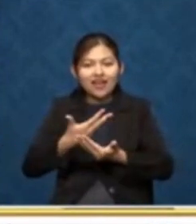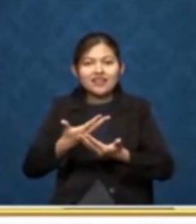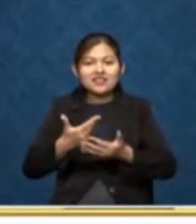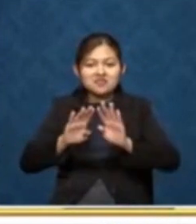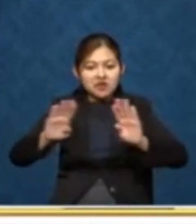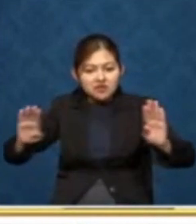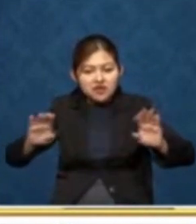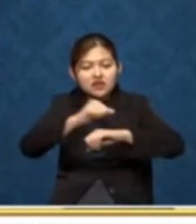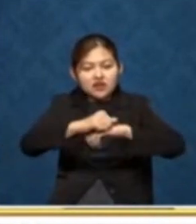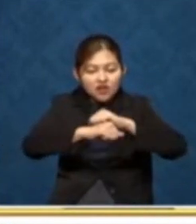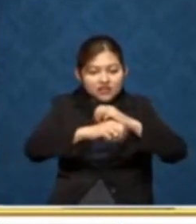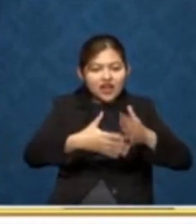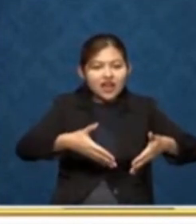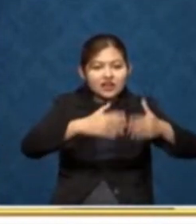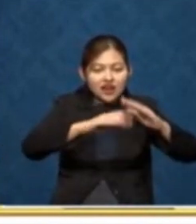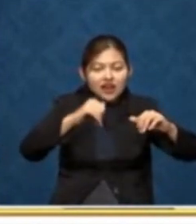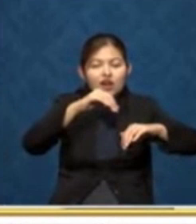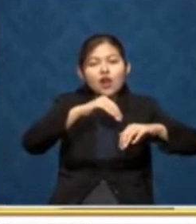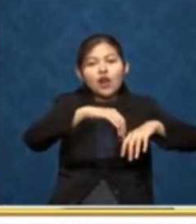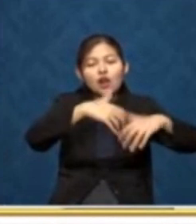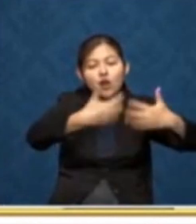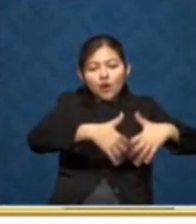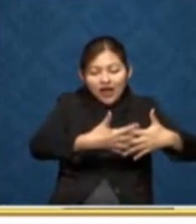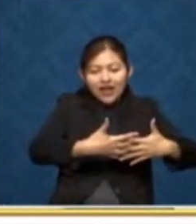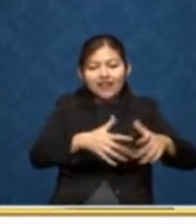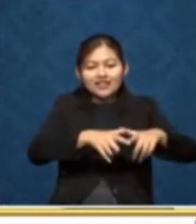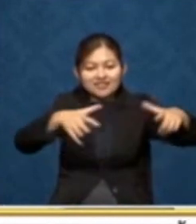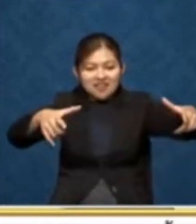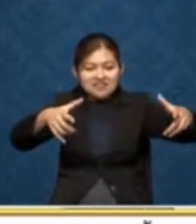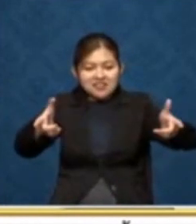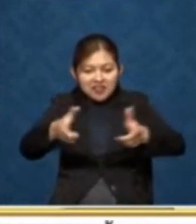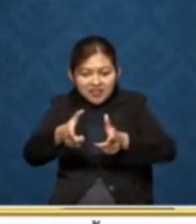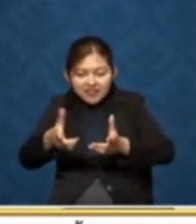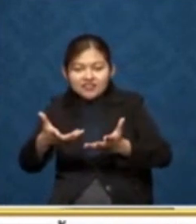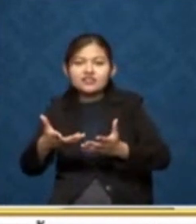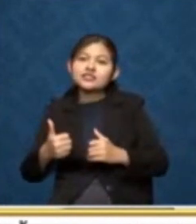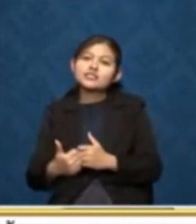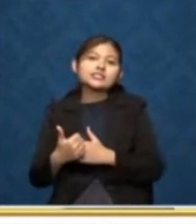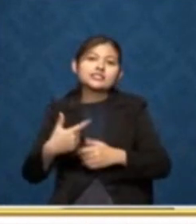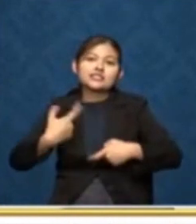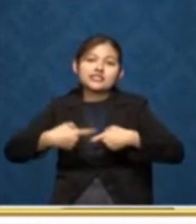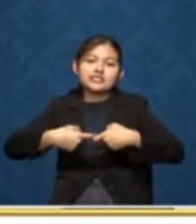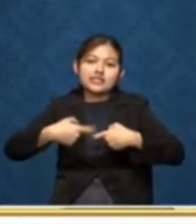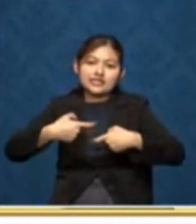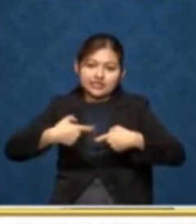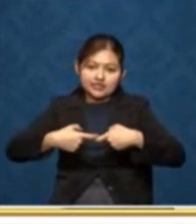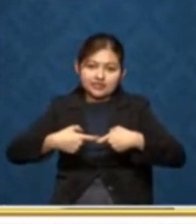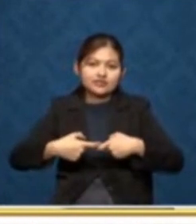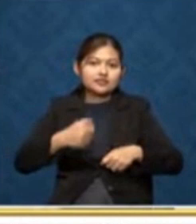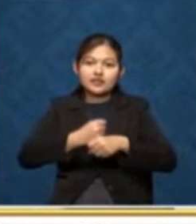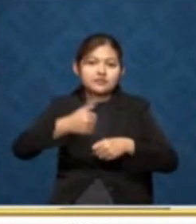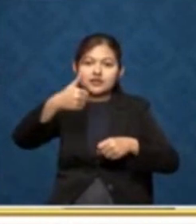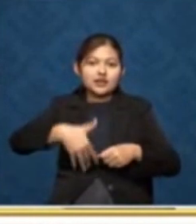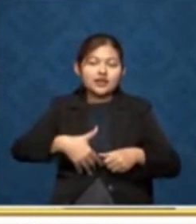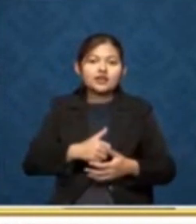ประกอบธุรกิจขนาดกลางขนาดเล็กเป็นโอกาสที่ยากมากๆ